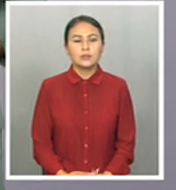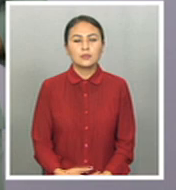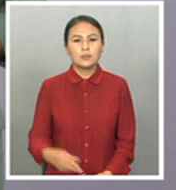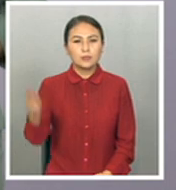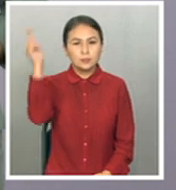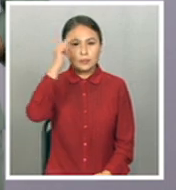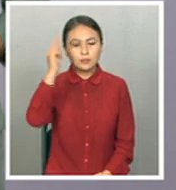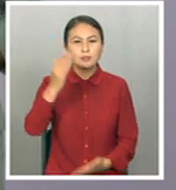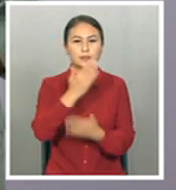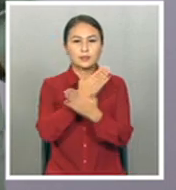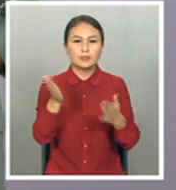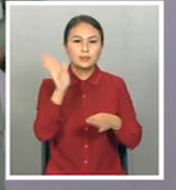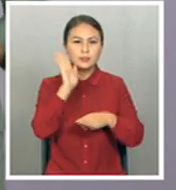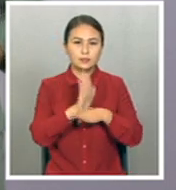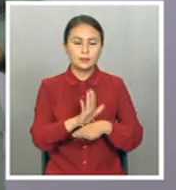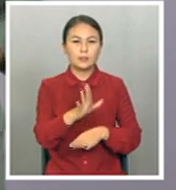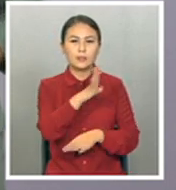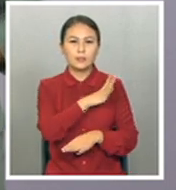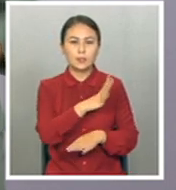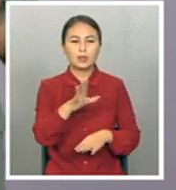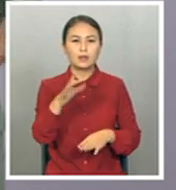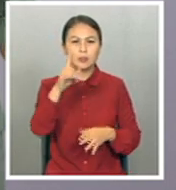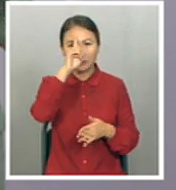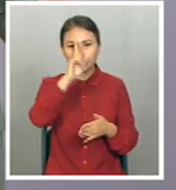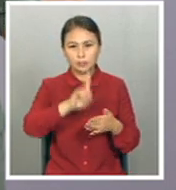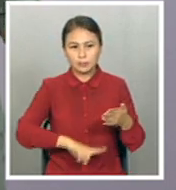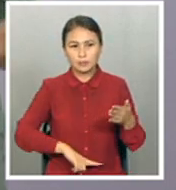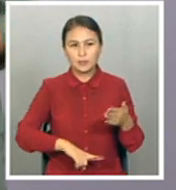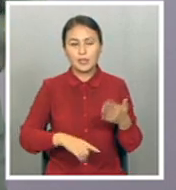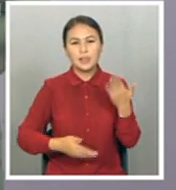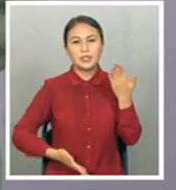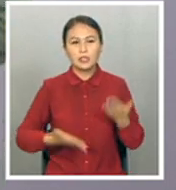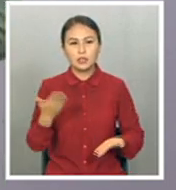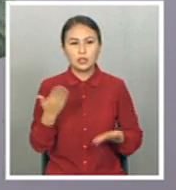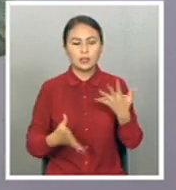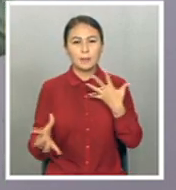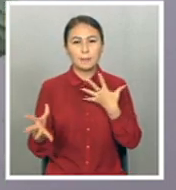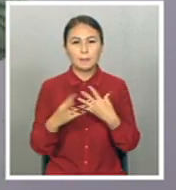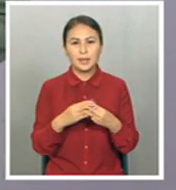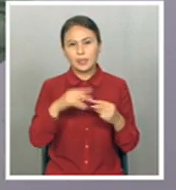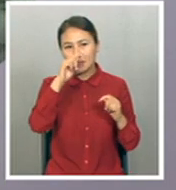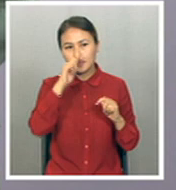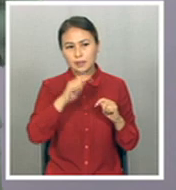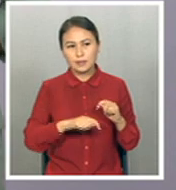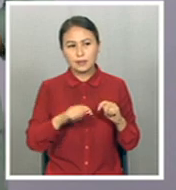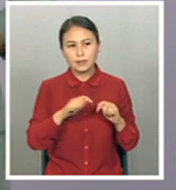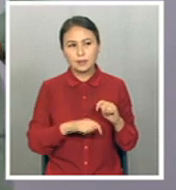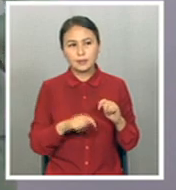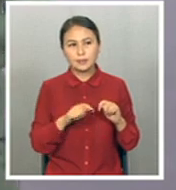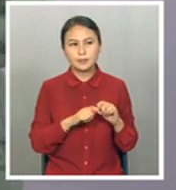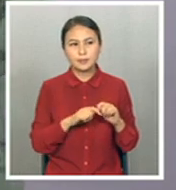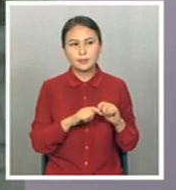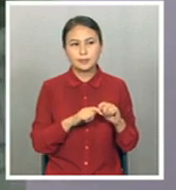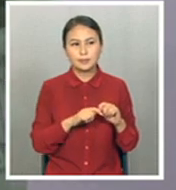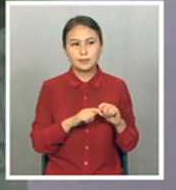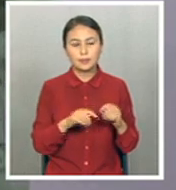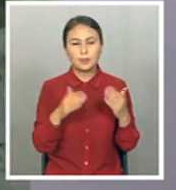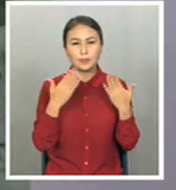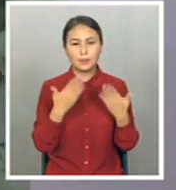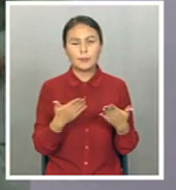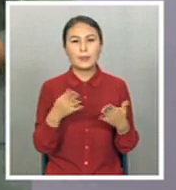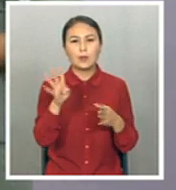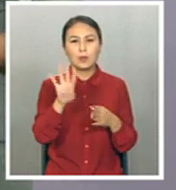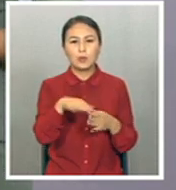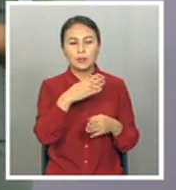Оқушылар, сіздер тапсырманы орындады деген сенімдемін. Ендеше бірге тексерейік. Бұл